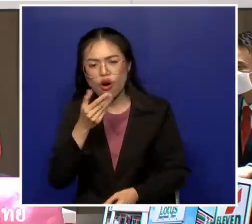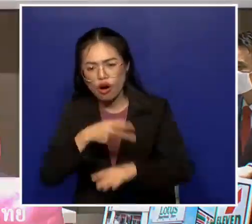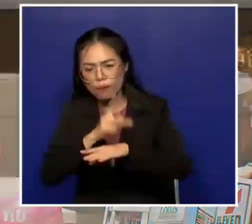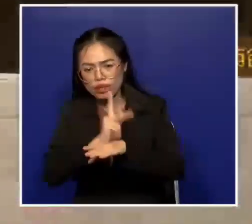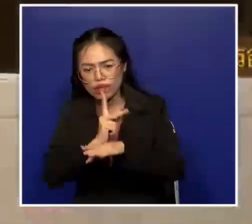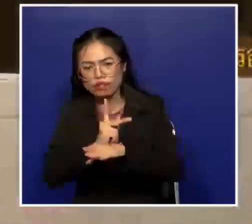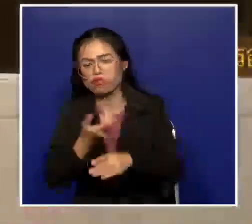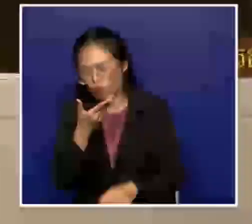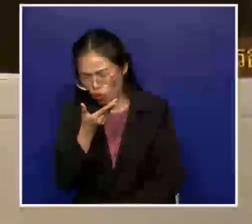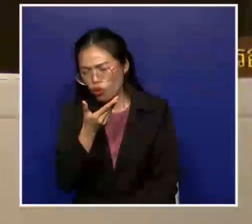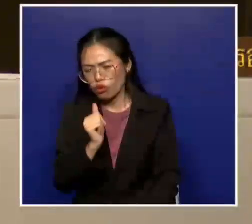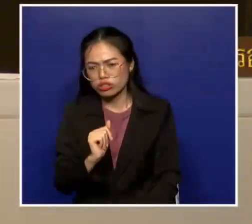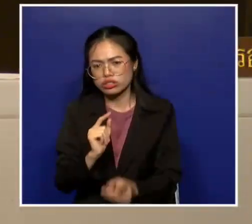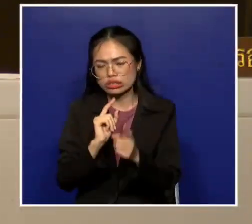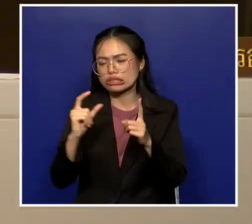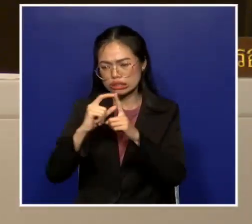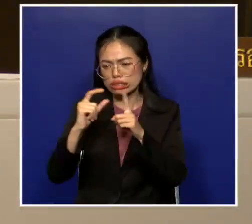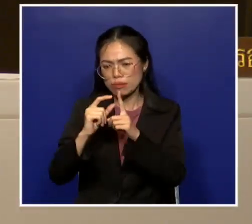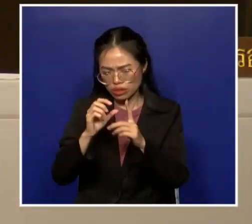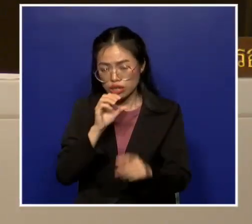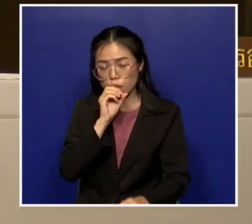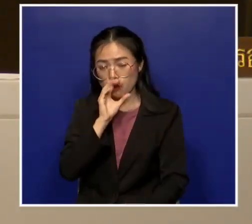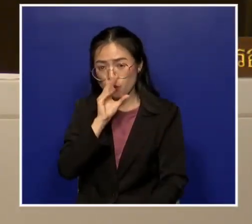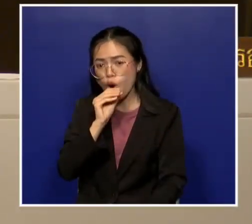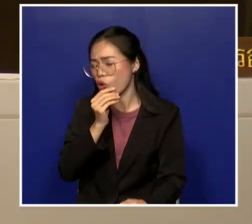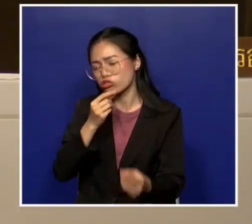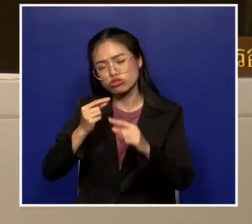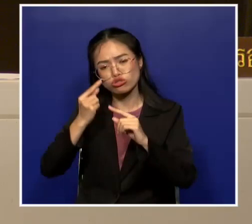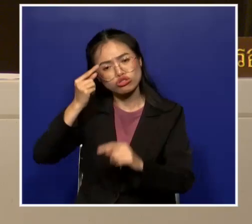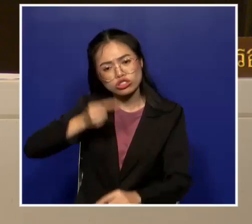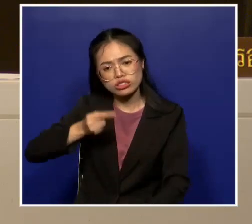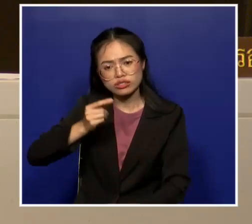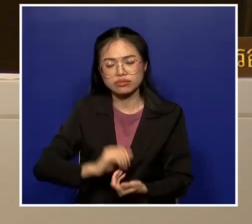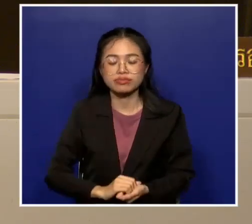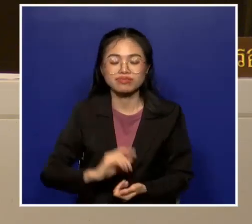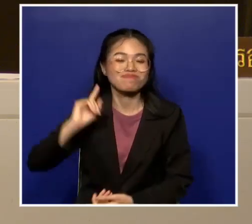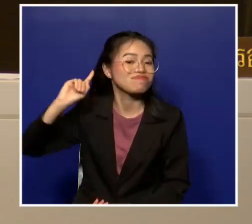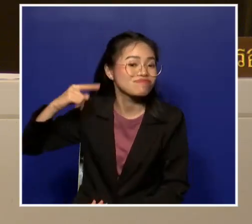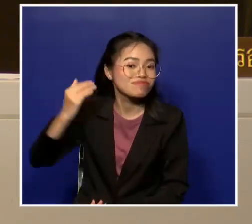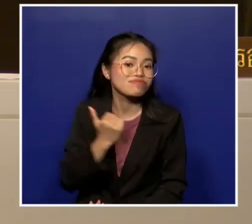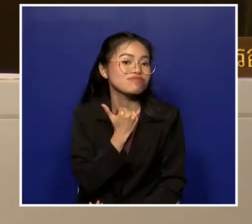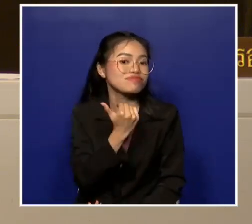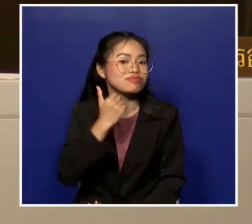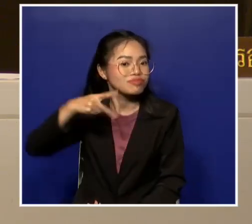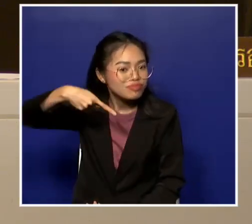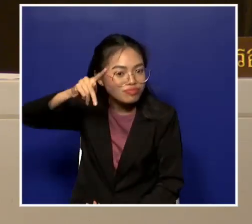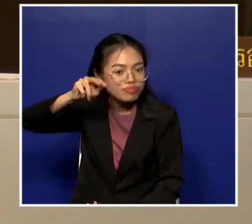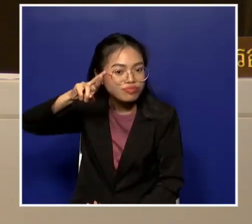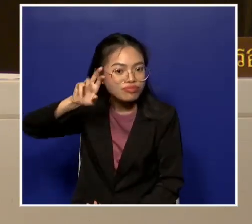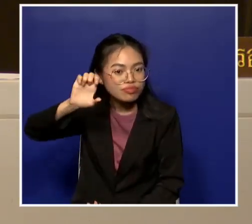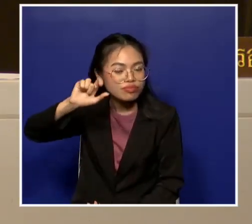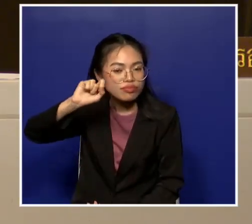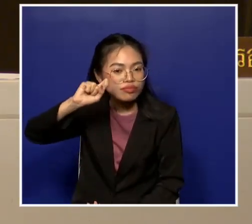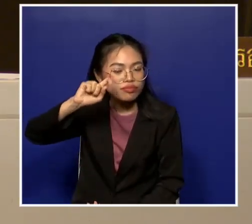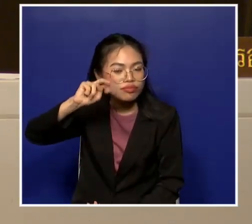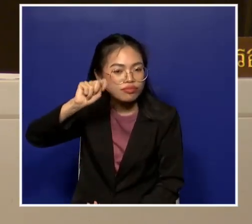ครับที่มีการให้ข้อเท็จจริง ท่านประธานค่ะ คุณปรินาประท้วงเชิญครับ ค่ะดิฉันนาง